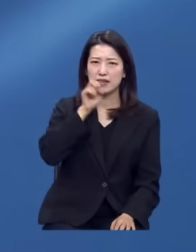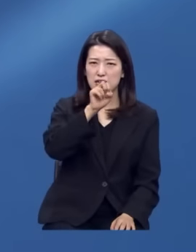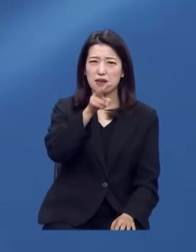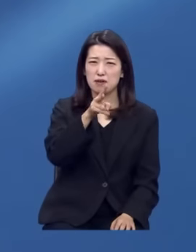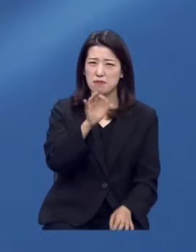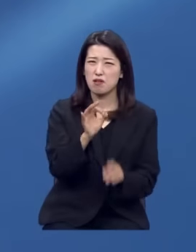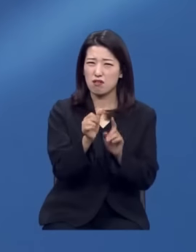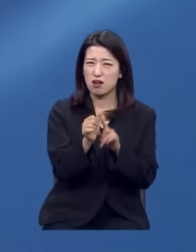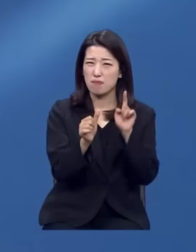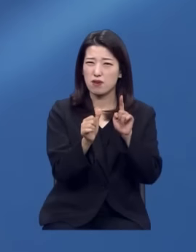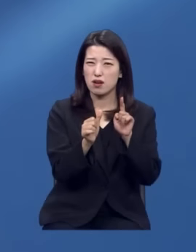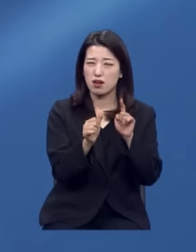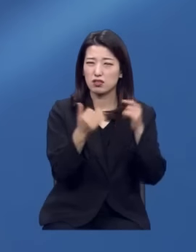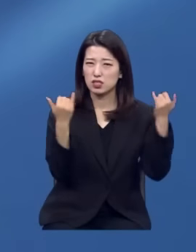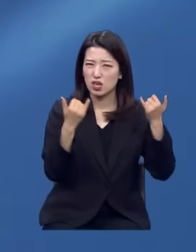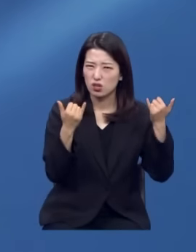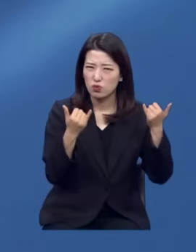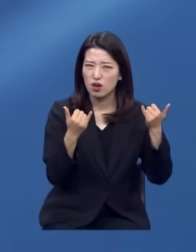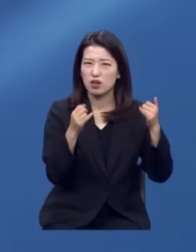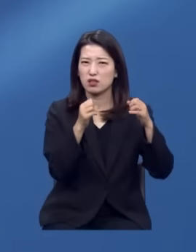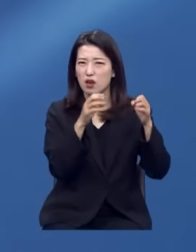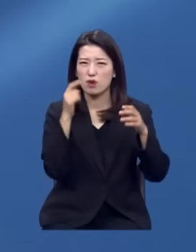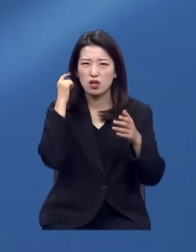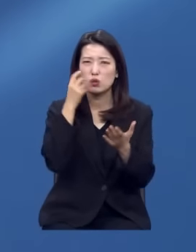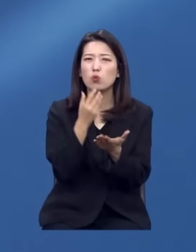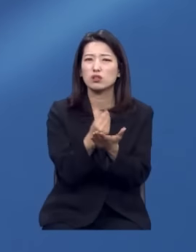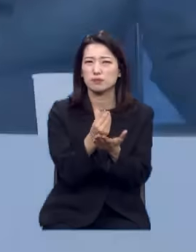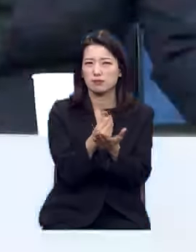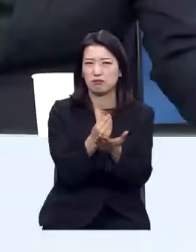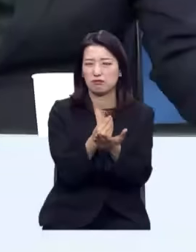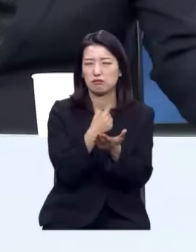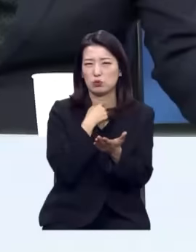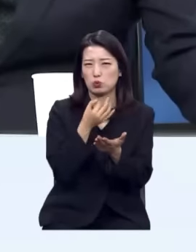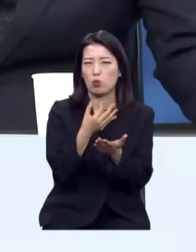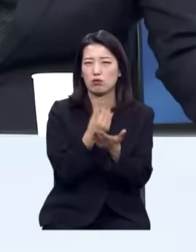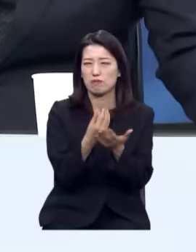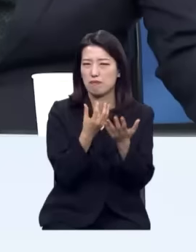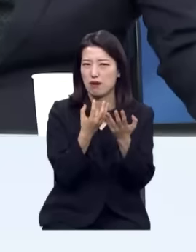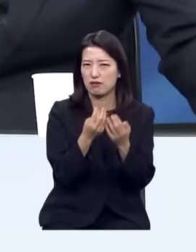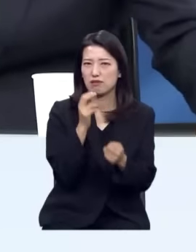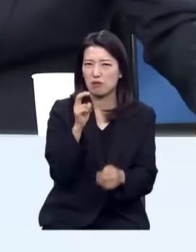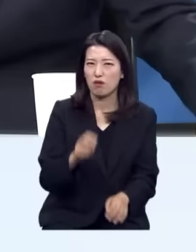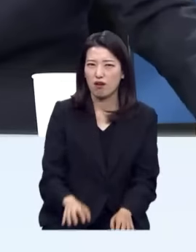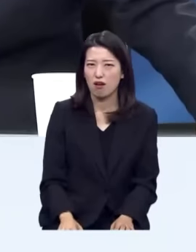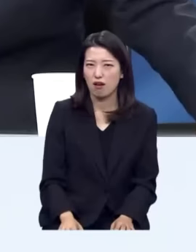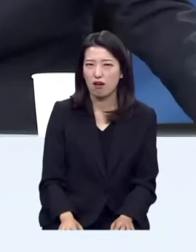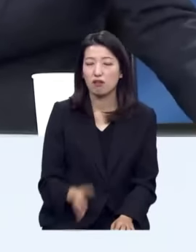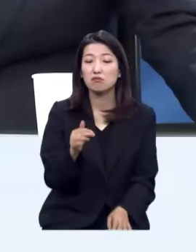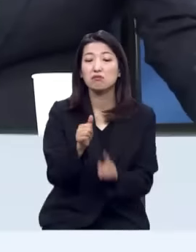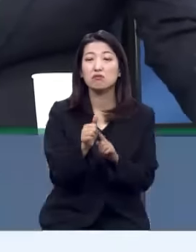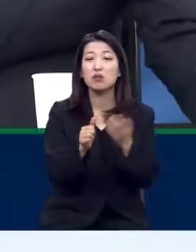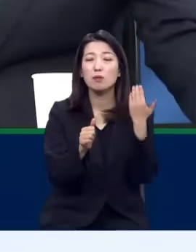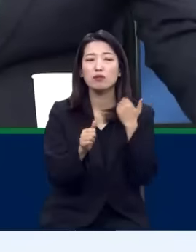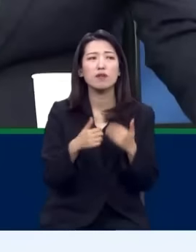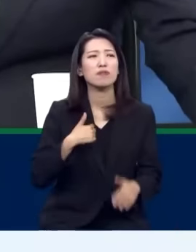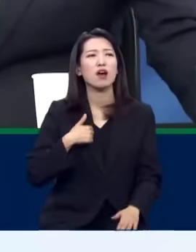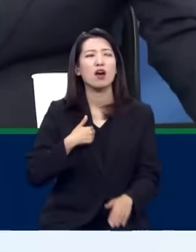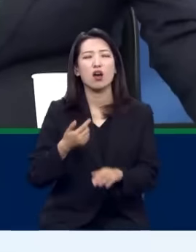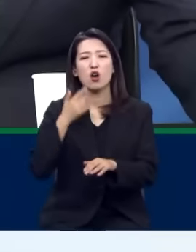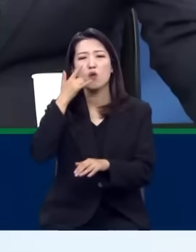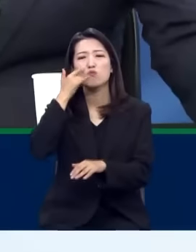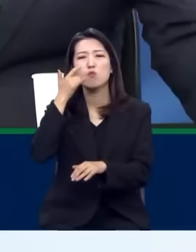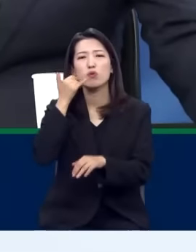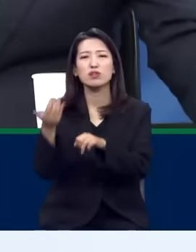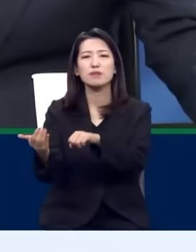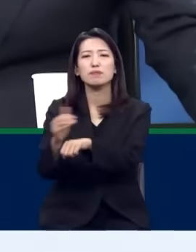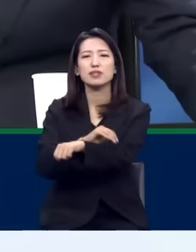하는 얘기입니다만 다 어 자기 부모님 산소에 무들 간다고 했다가 나중에 알고 보니까 화장에서 산소가 없다는 얘기도 하고 말이죠 근데 전반적으로 지금